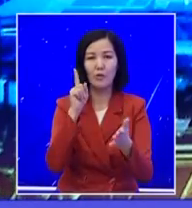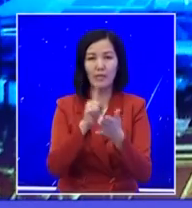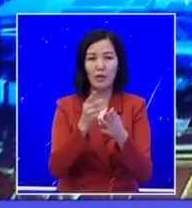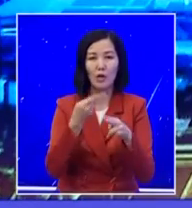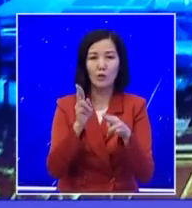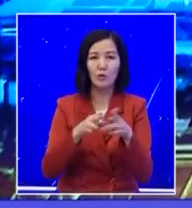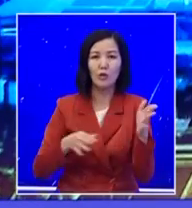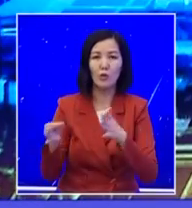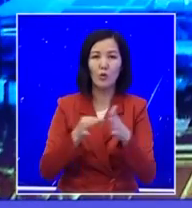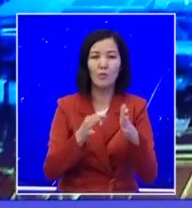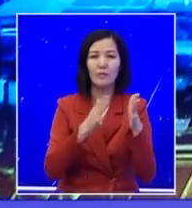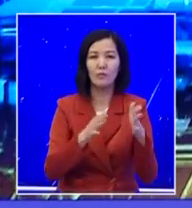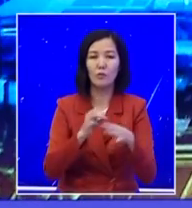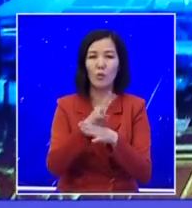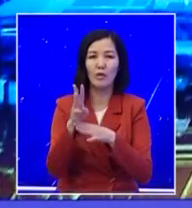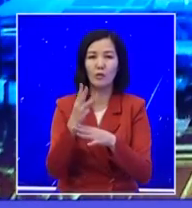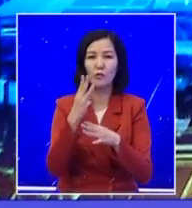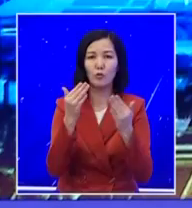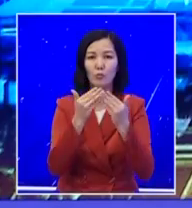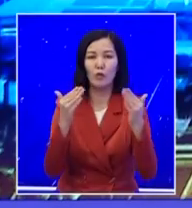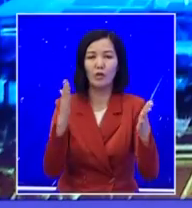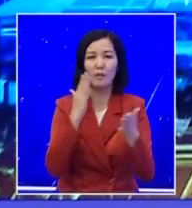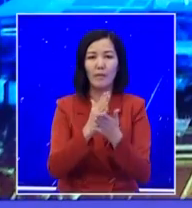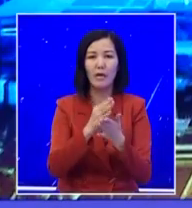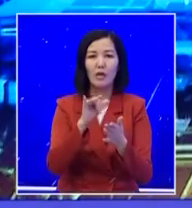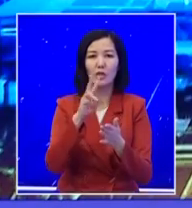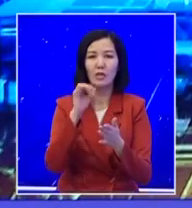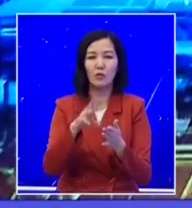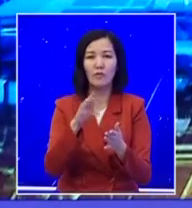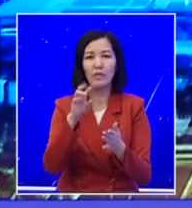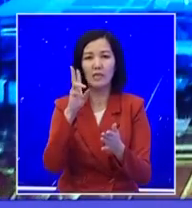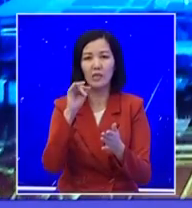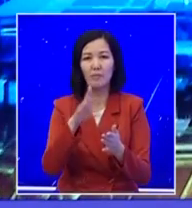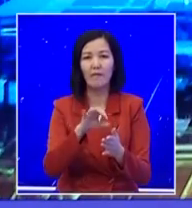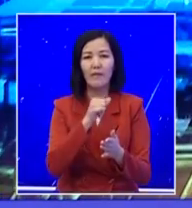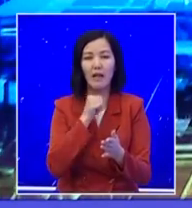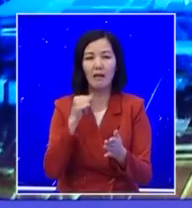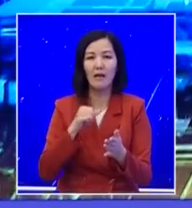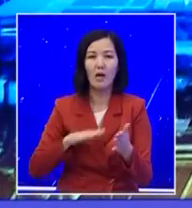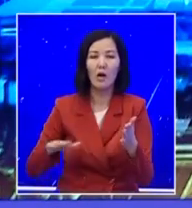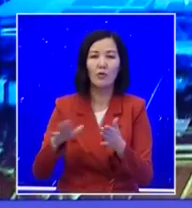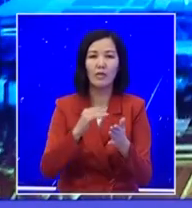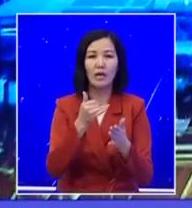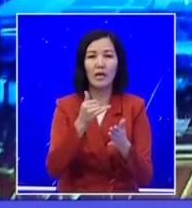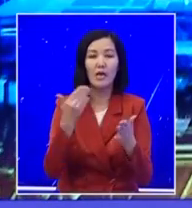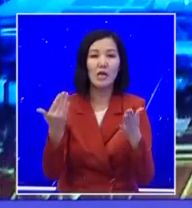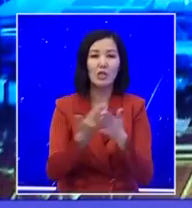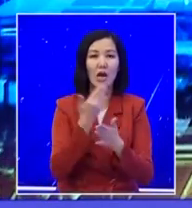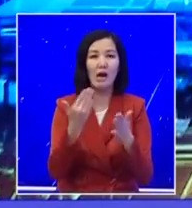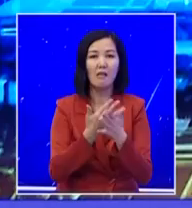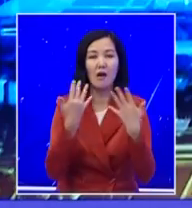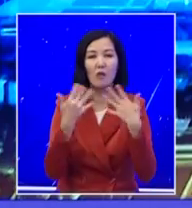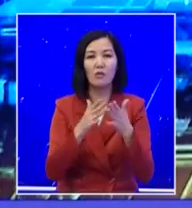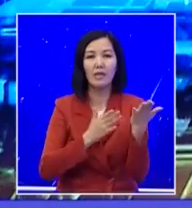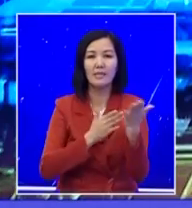облыста осы кезеңді қамтитын үш мұражай бар. Ильяс Жансүгіров пен Мұхамеджан Тынышбаев музейі мен Талғар ауданындағы